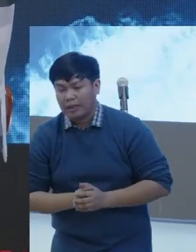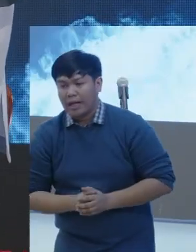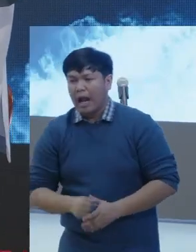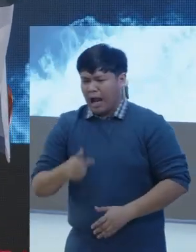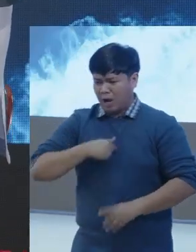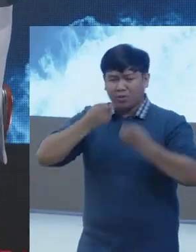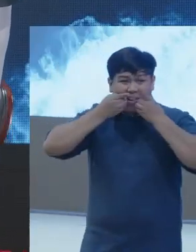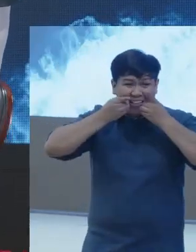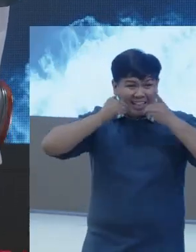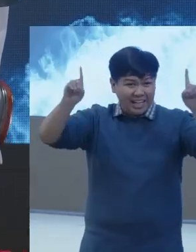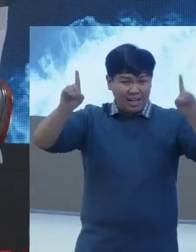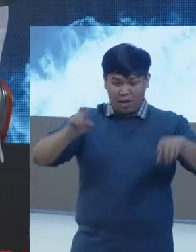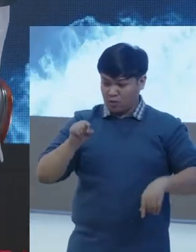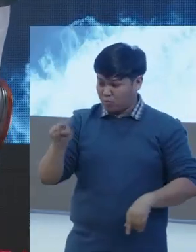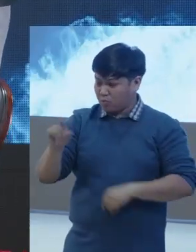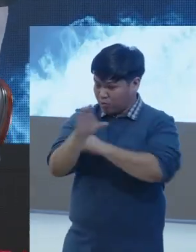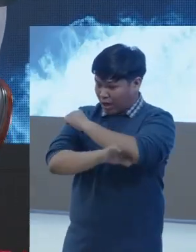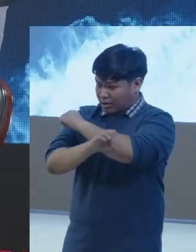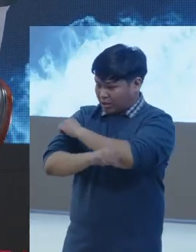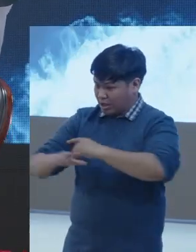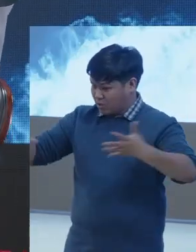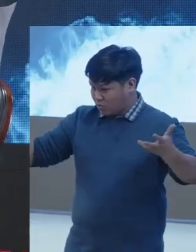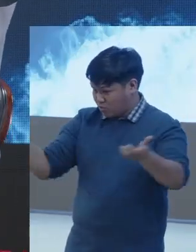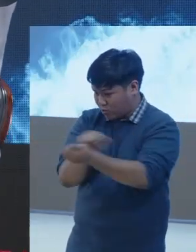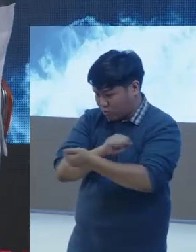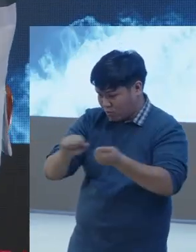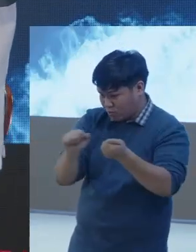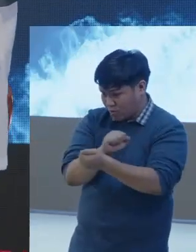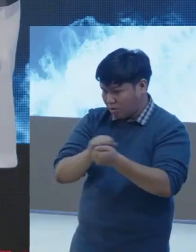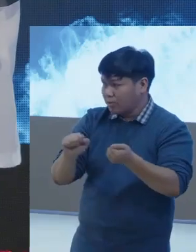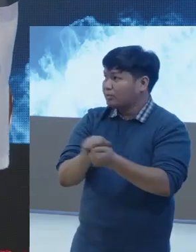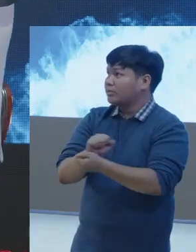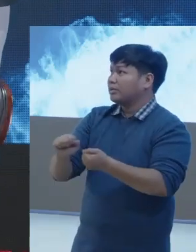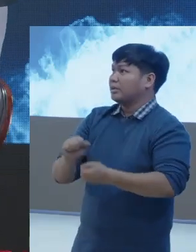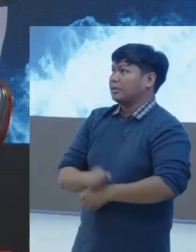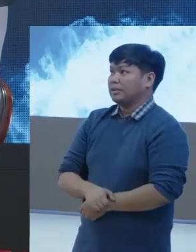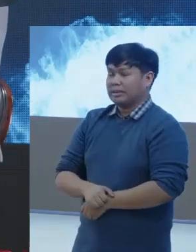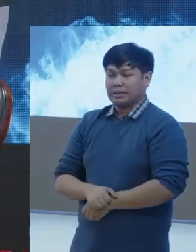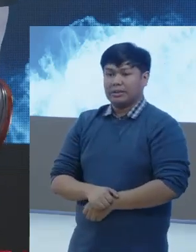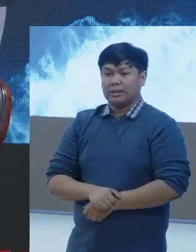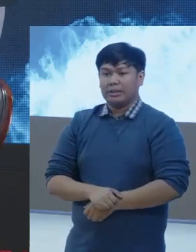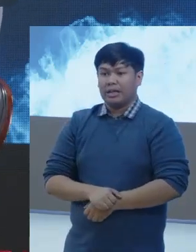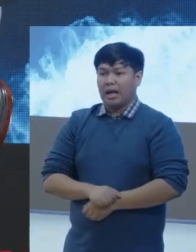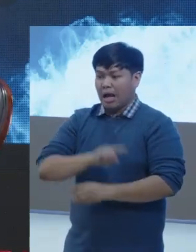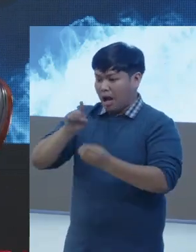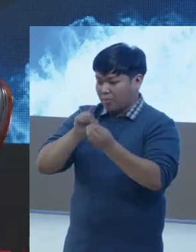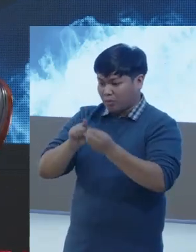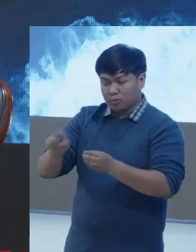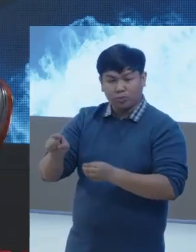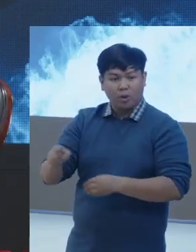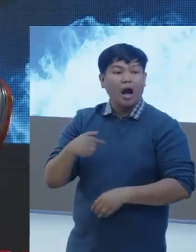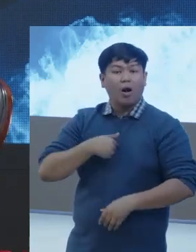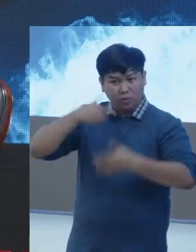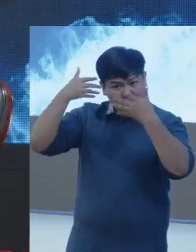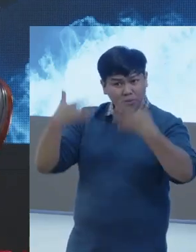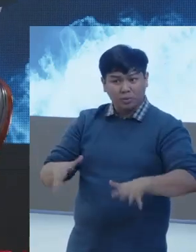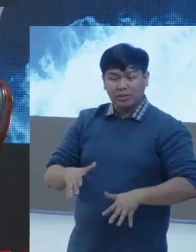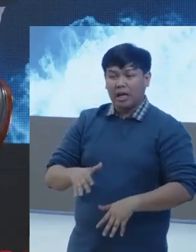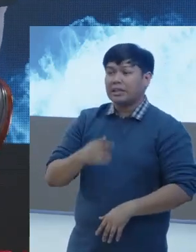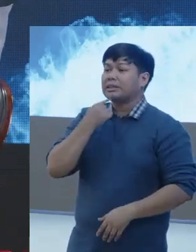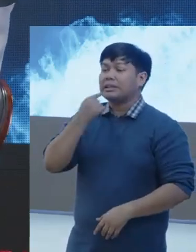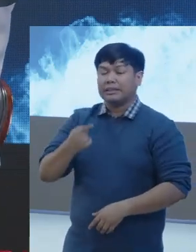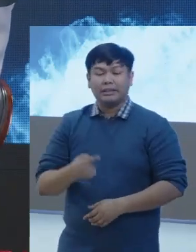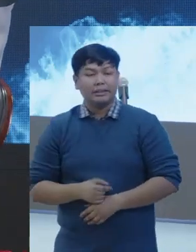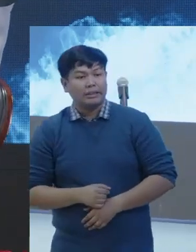i-declare ko to para sa isang bayan, and if that nation concerning which I have spoken turns from its